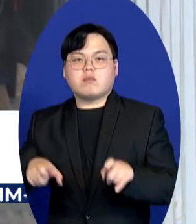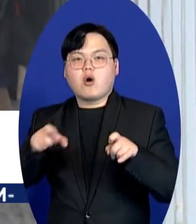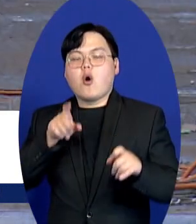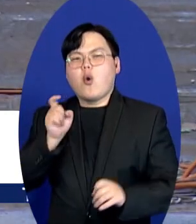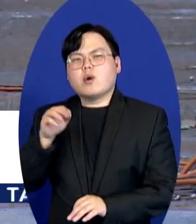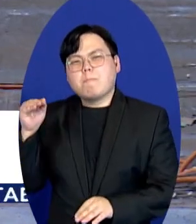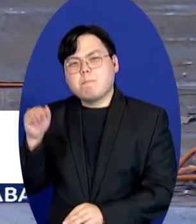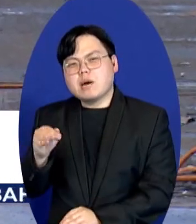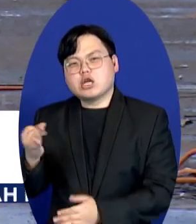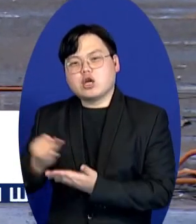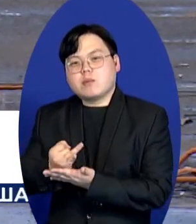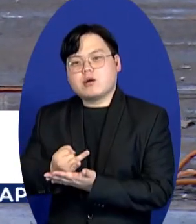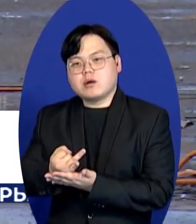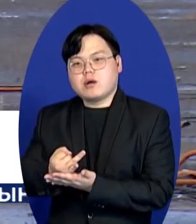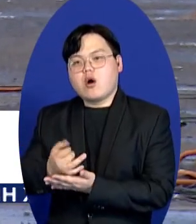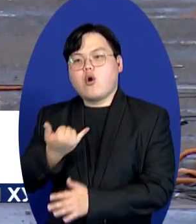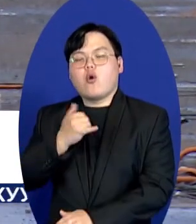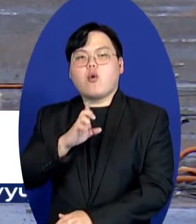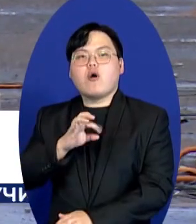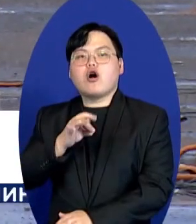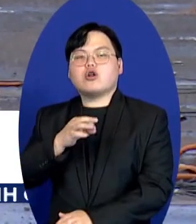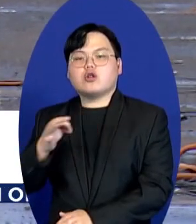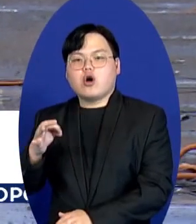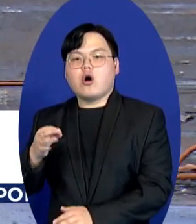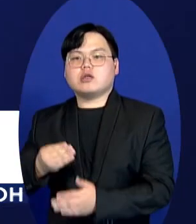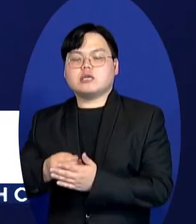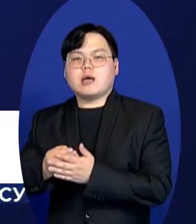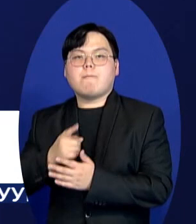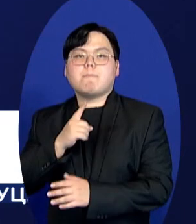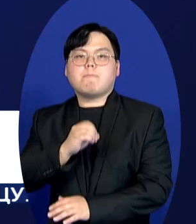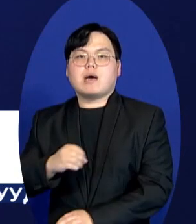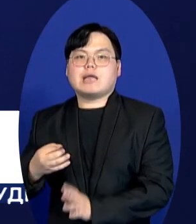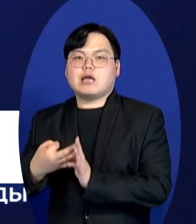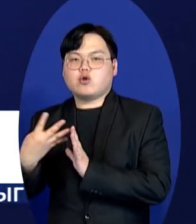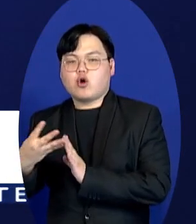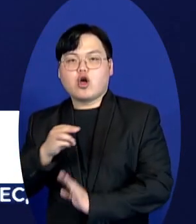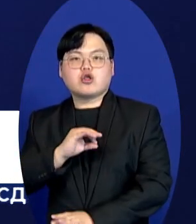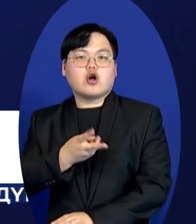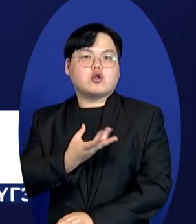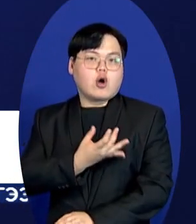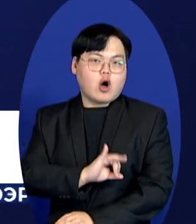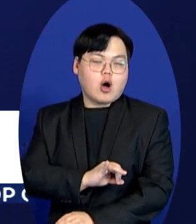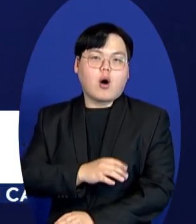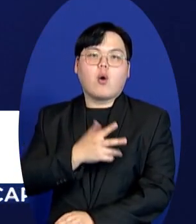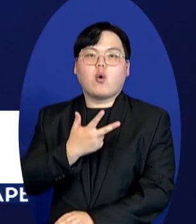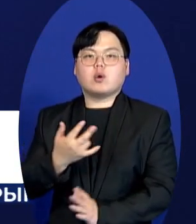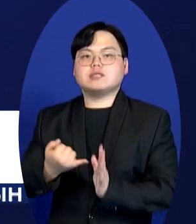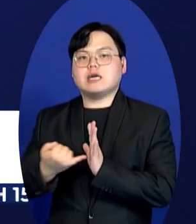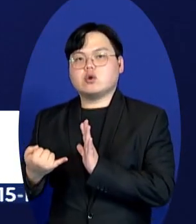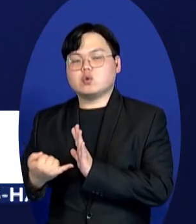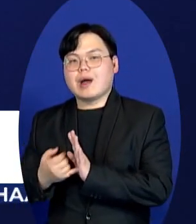хуучин машин бүхий ачаатай чингэлэг тээвэр Улаанбаатар өртөөний терминалуудад 1084, Толгой төртөөний терминалуудад